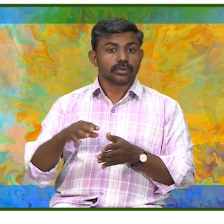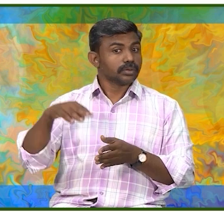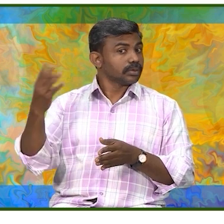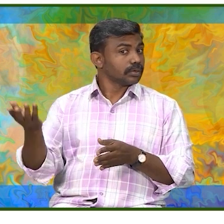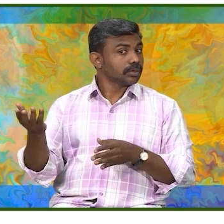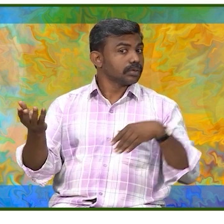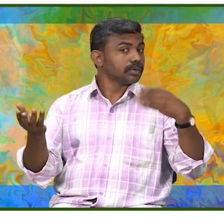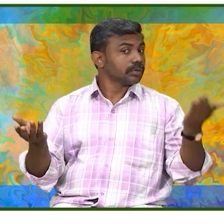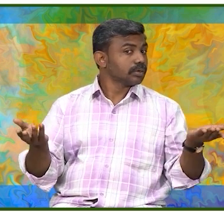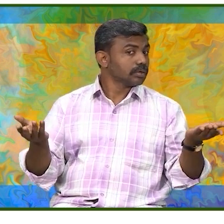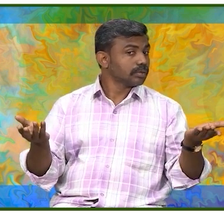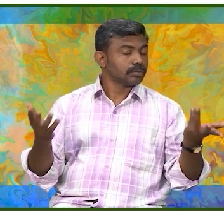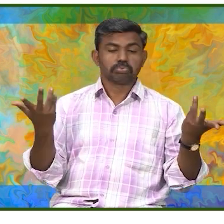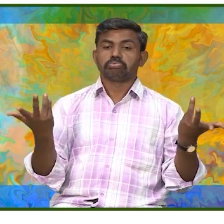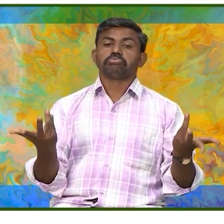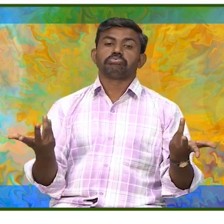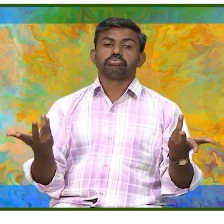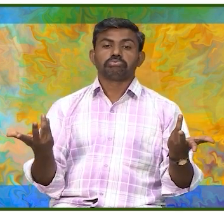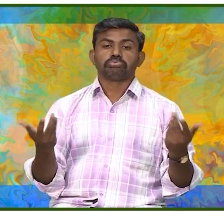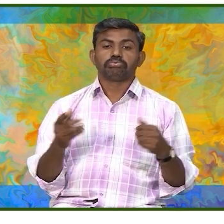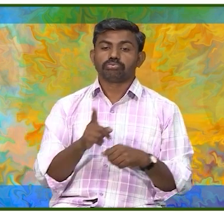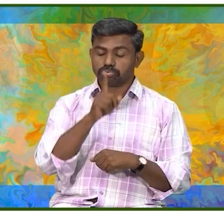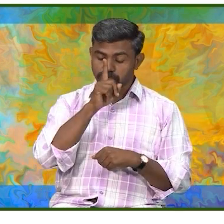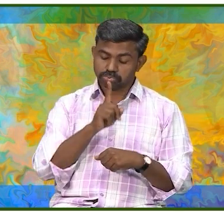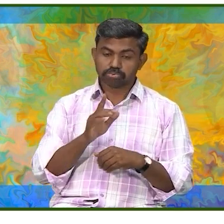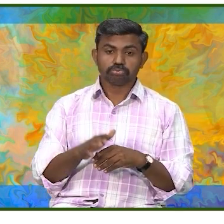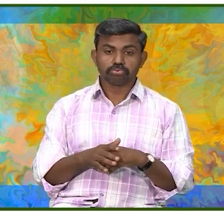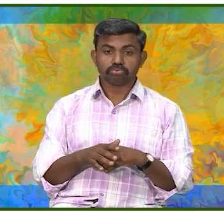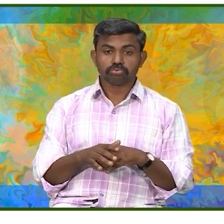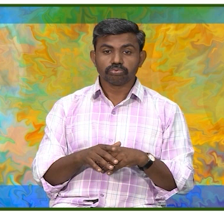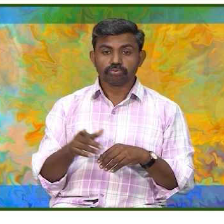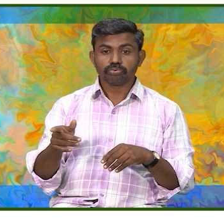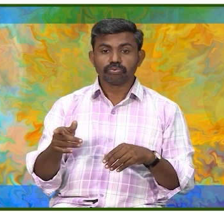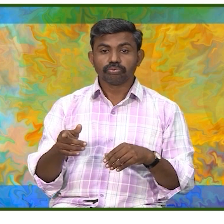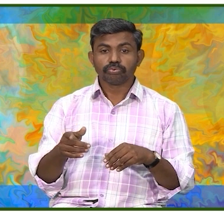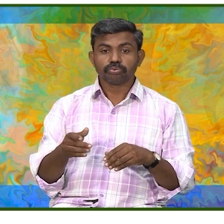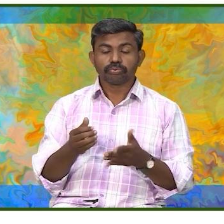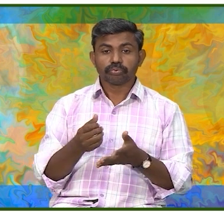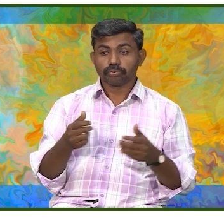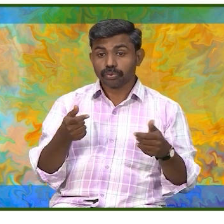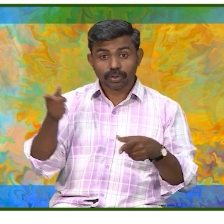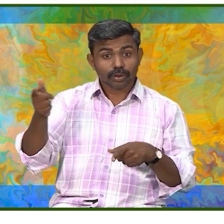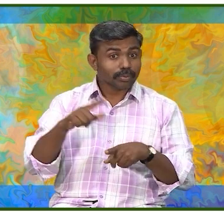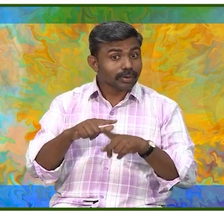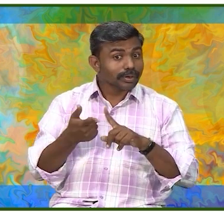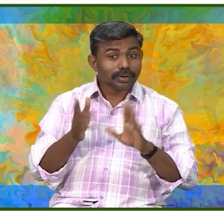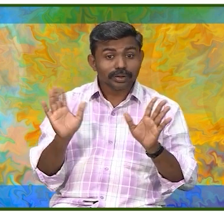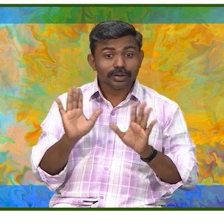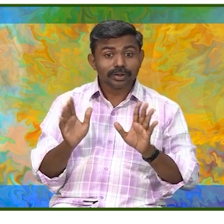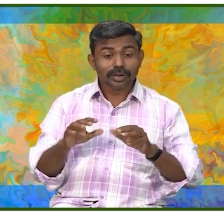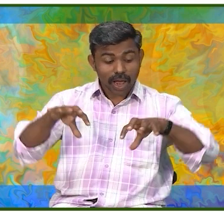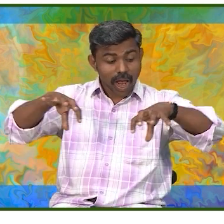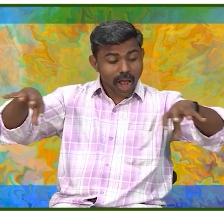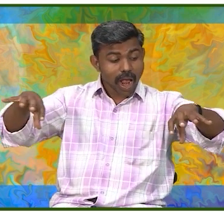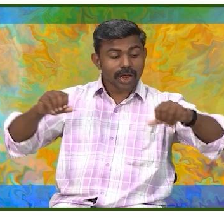அமெரிக்காவையும் பகைத்து கொள்ளவில்லை, ரஷ்யாவையும் பகைத்து கொள்ளவில்லை, அதுக்காக அவங்க கூட போய் விரோதத்தையும் வளர்த்து கொள்ளவில்லை. இந்த அணி